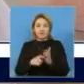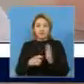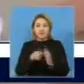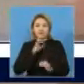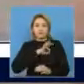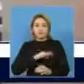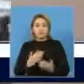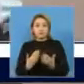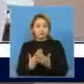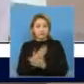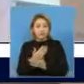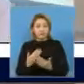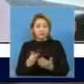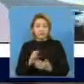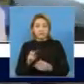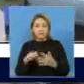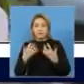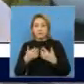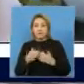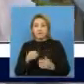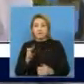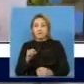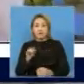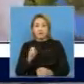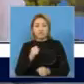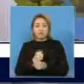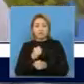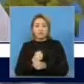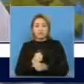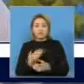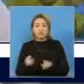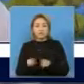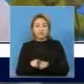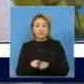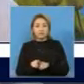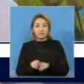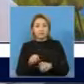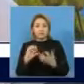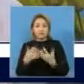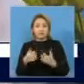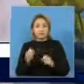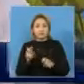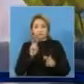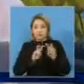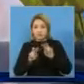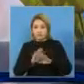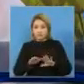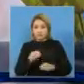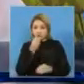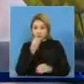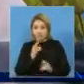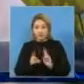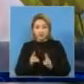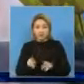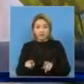используется современное, новейшее оборудование японского производства. К примеру, на этом аппарате можно исследовать не только пищевую